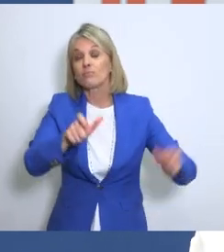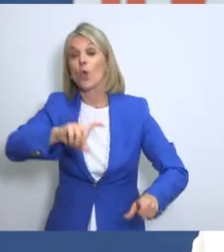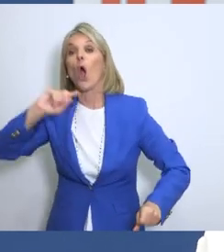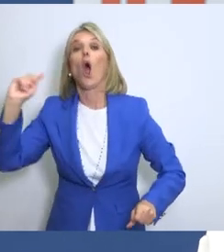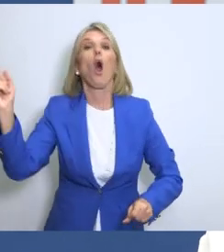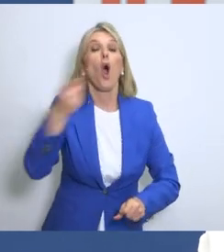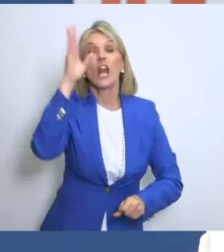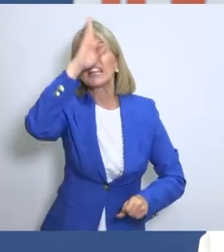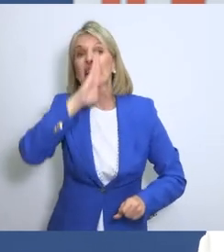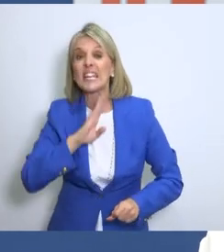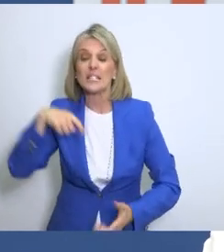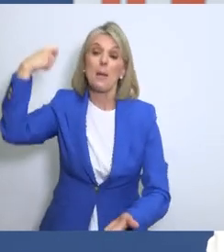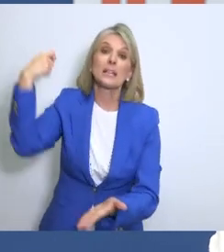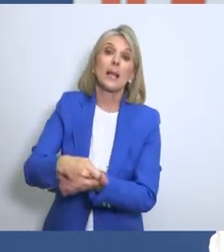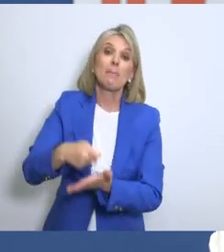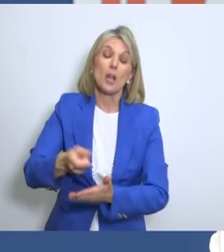την κρίση του συστήματός τους.